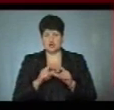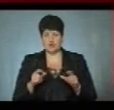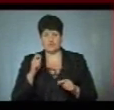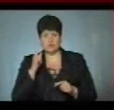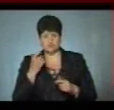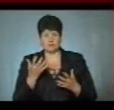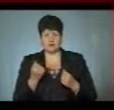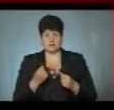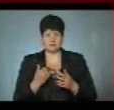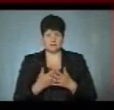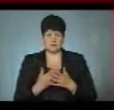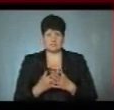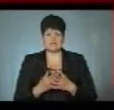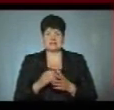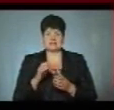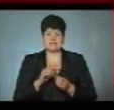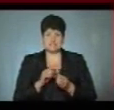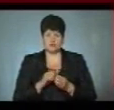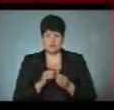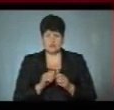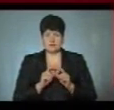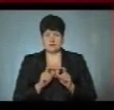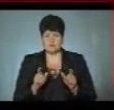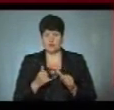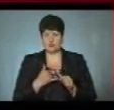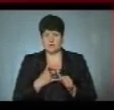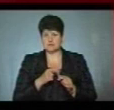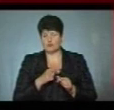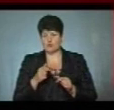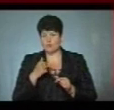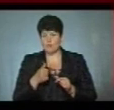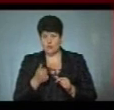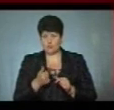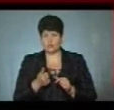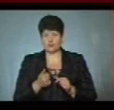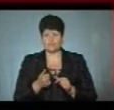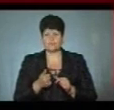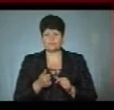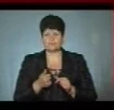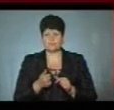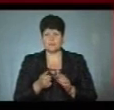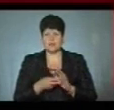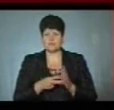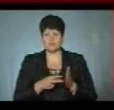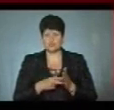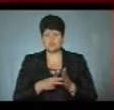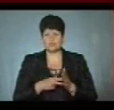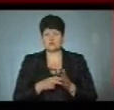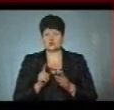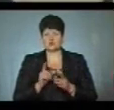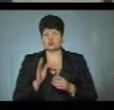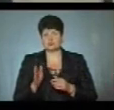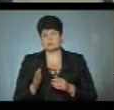брати суто стаціонарні заміські оздоровчі заклади, то в нас протягом року цього стаціонарних заміських планує, що побуває близько